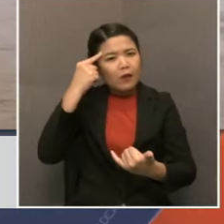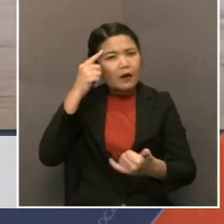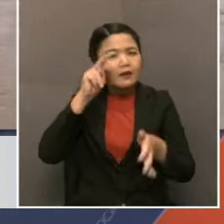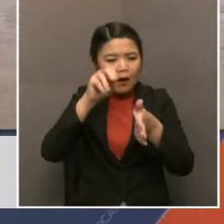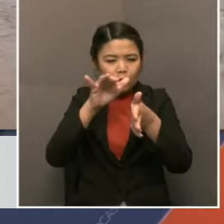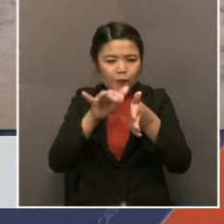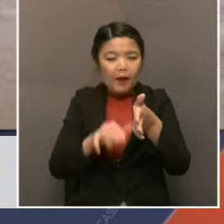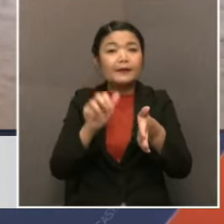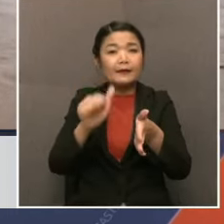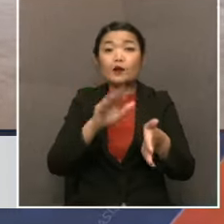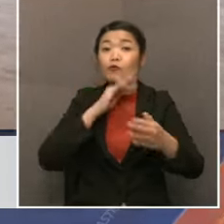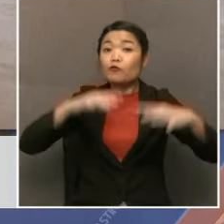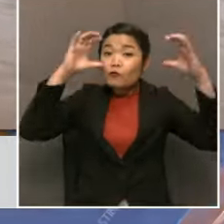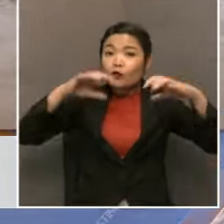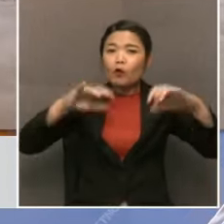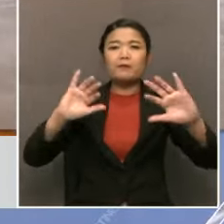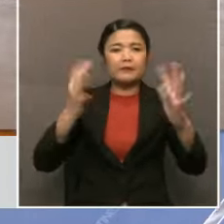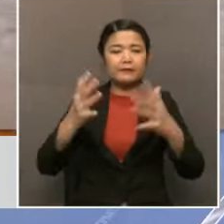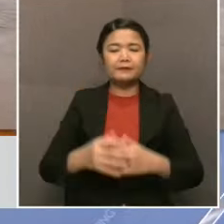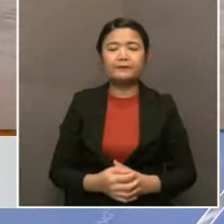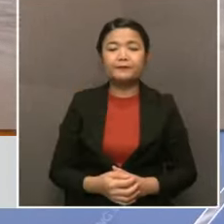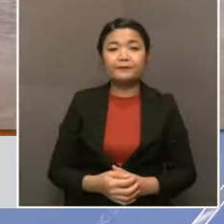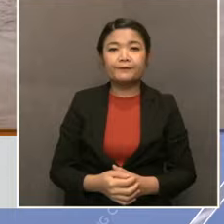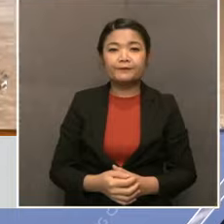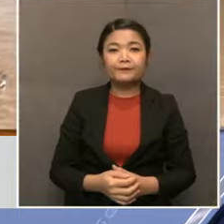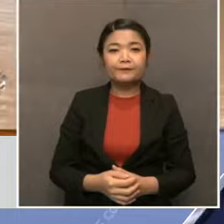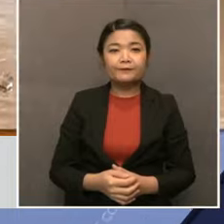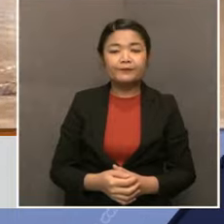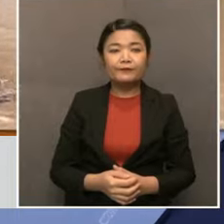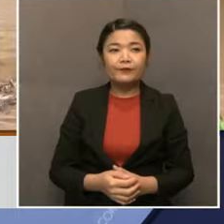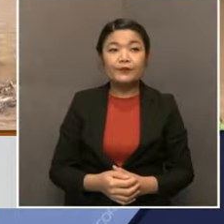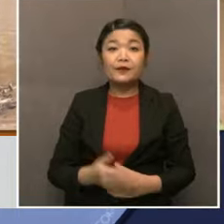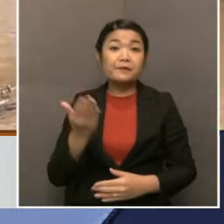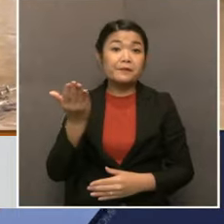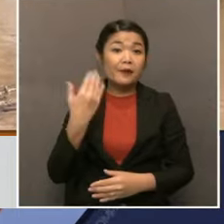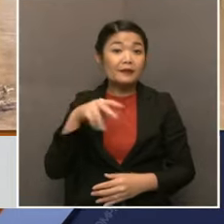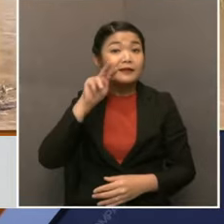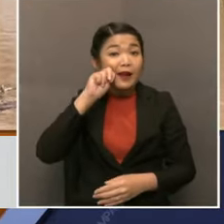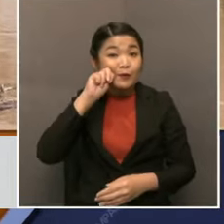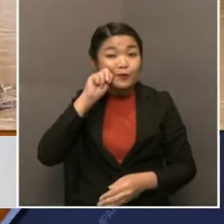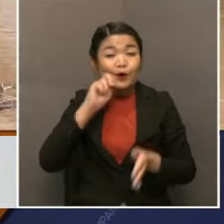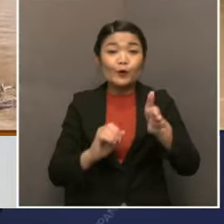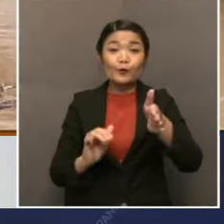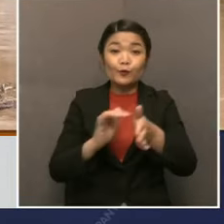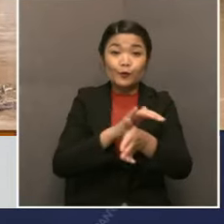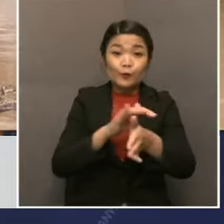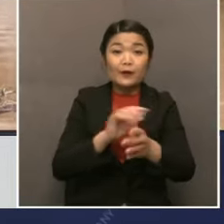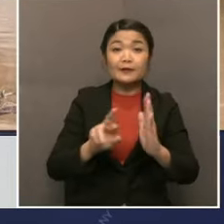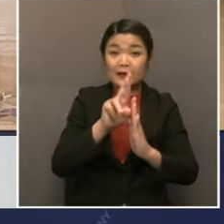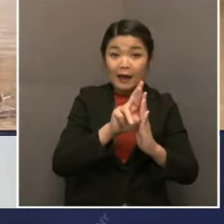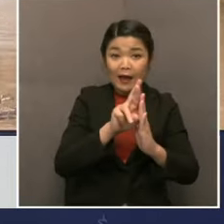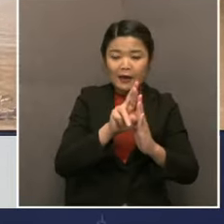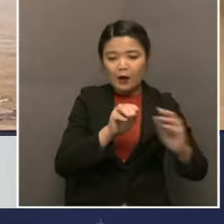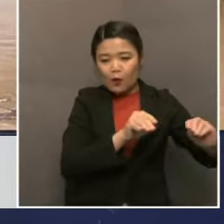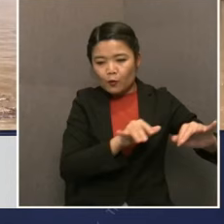อปกษีถ้ไมมสงมาเพิ่มดังนั้น okayระดับน้ำที่เคยทวมที่จ ..." แล้วราบายลงสู่แมน้ำโขงและต